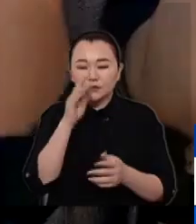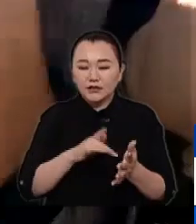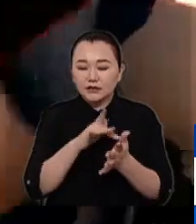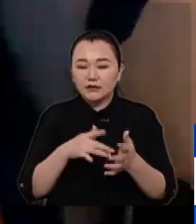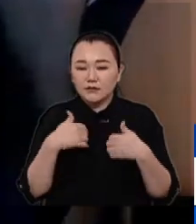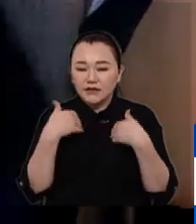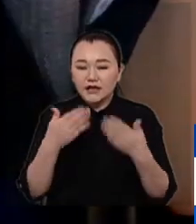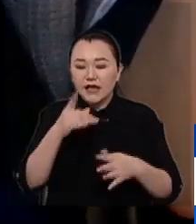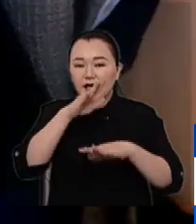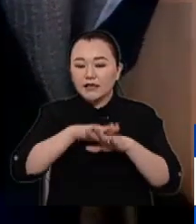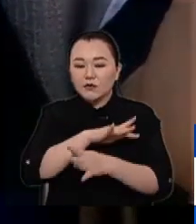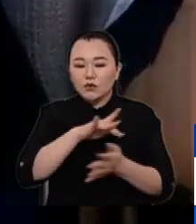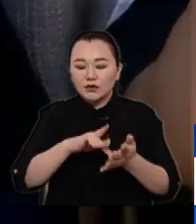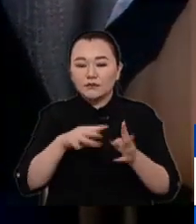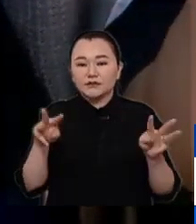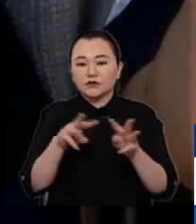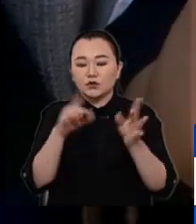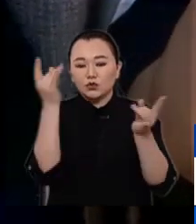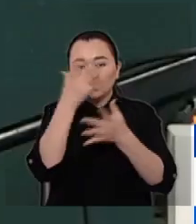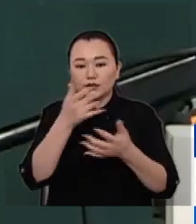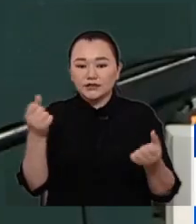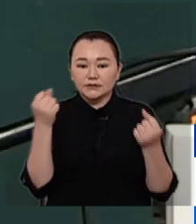поздравили аким мегаполиса и министр культуры и спорта.